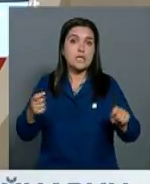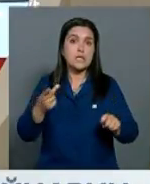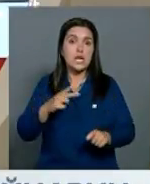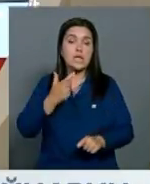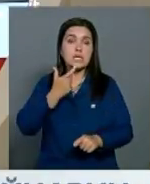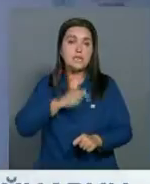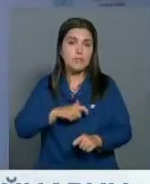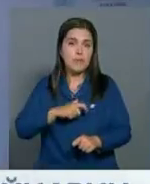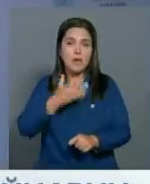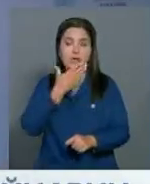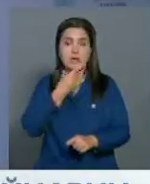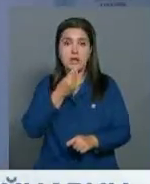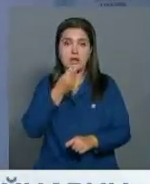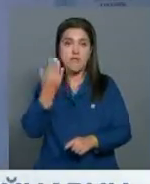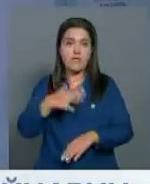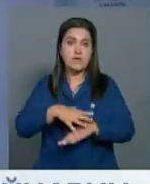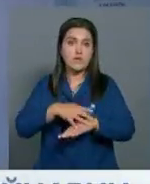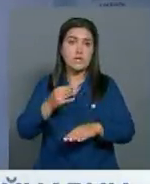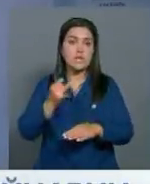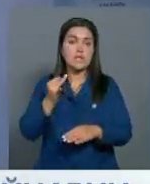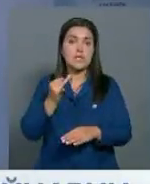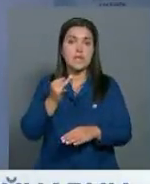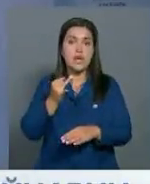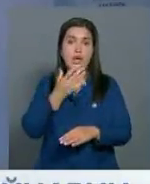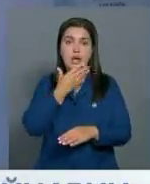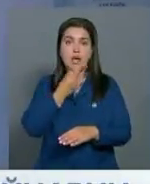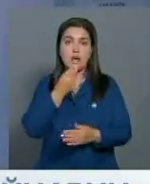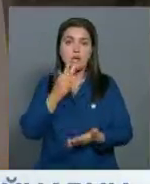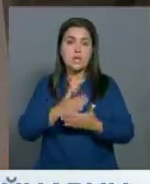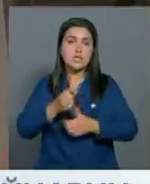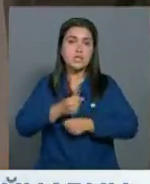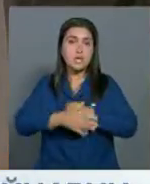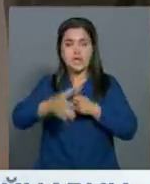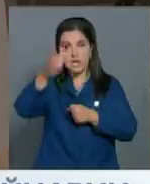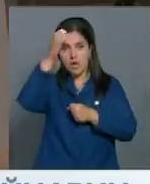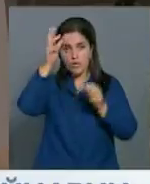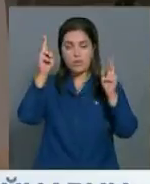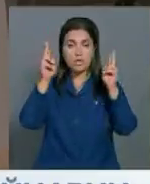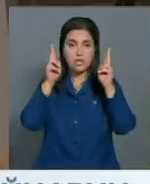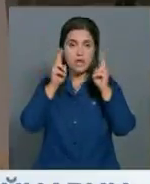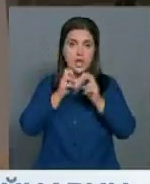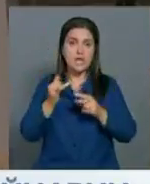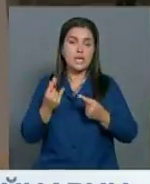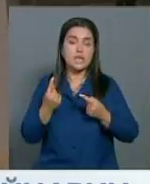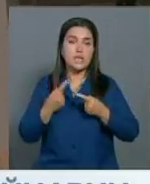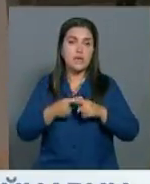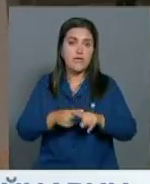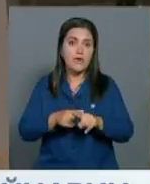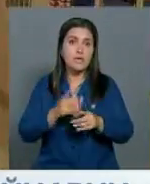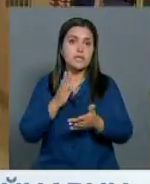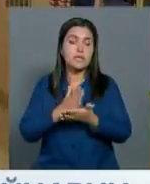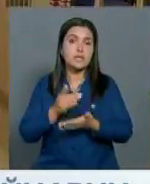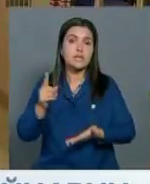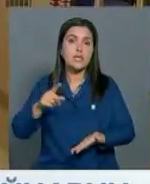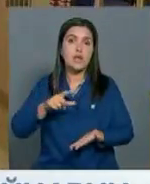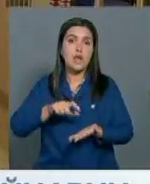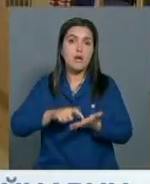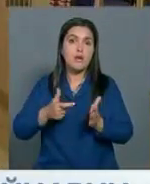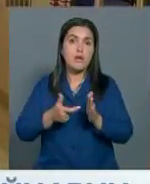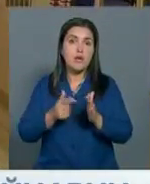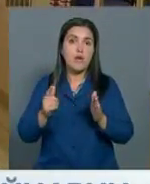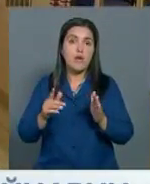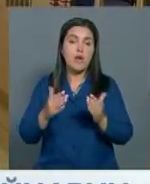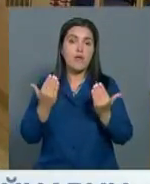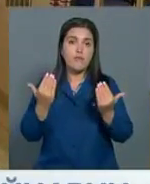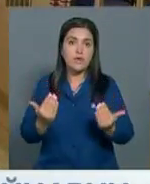красоту пейзажей Швейцарии и ее привлекательность в качестве центра научных исследований и инноваций. Отмечу, павильон Швейцарии на